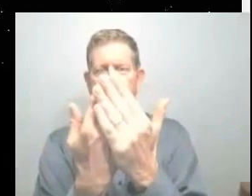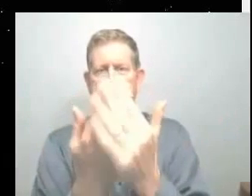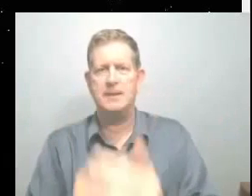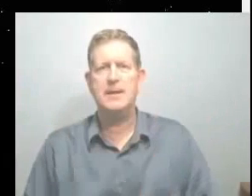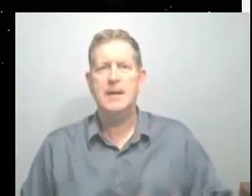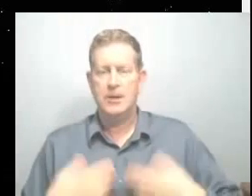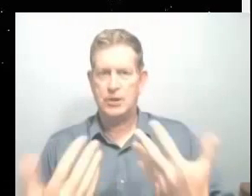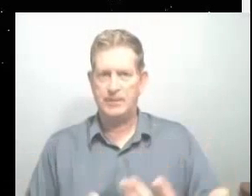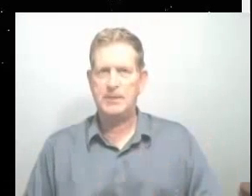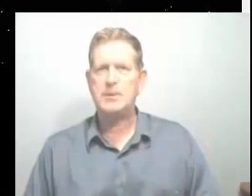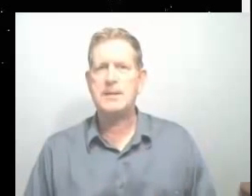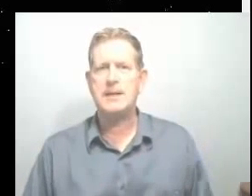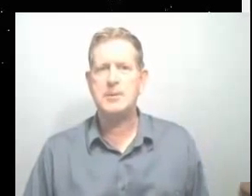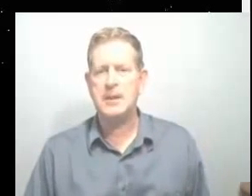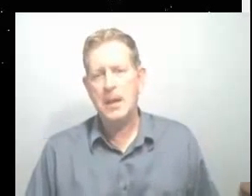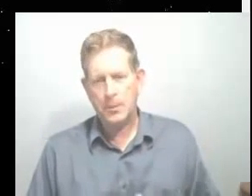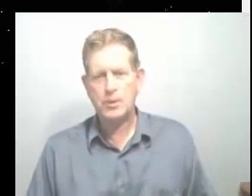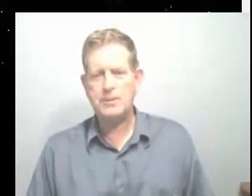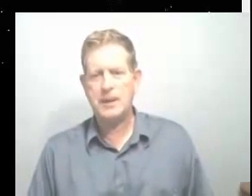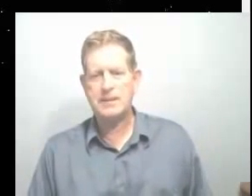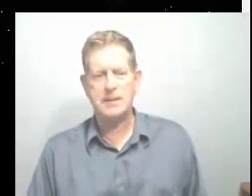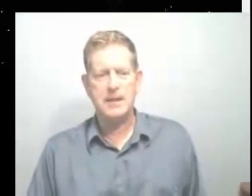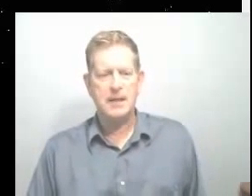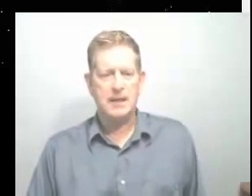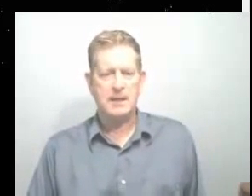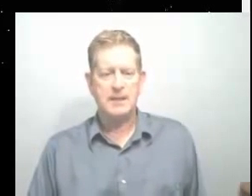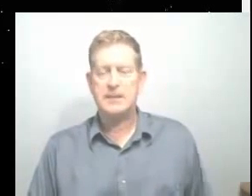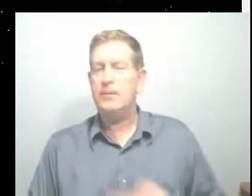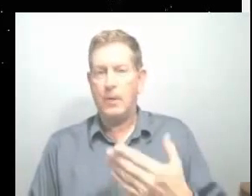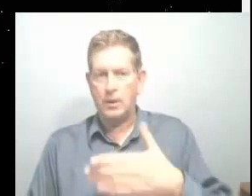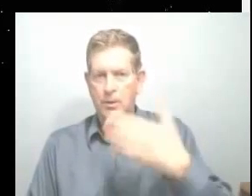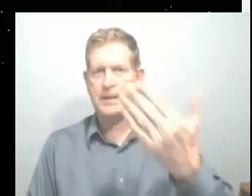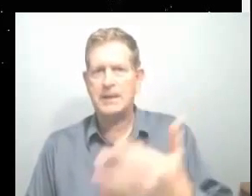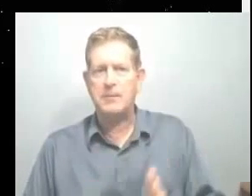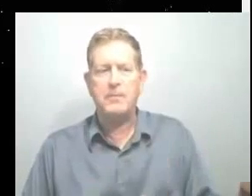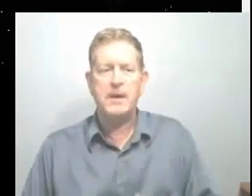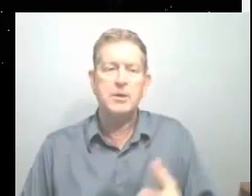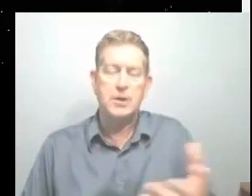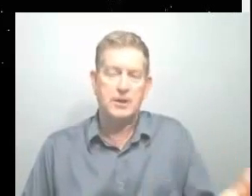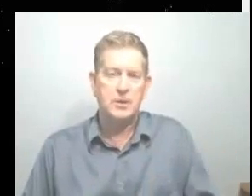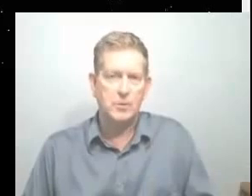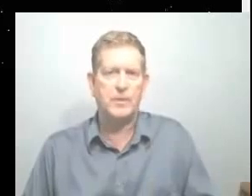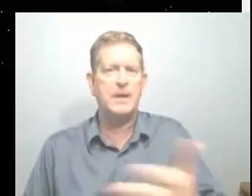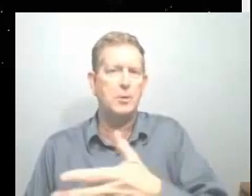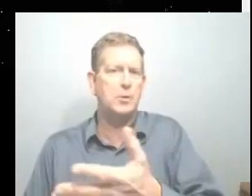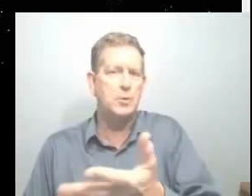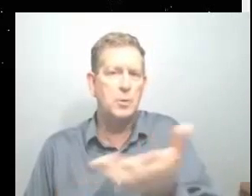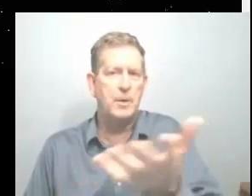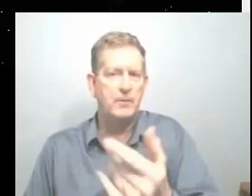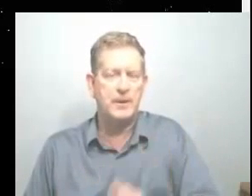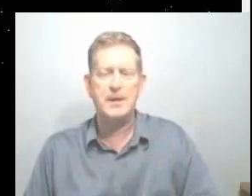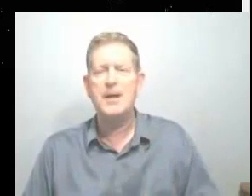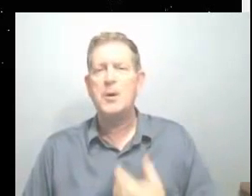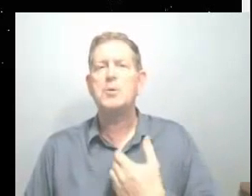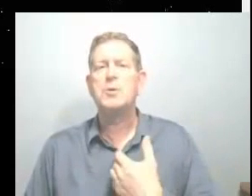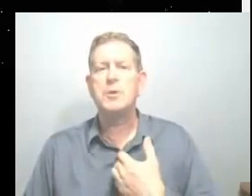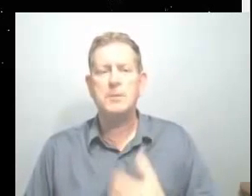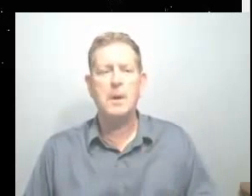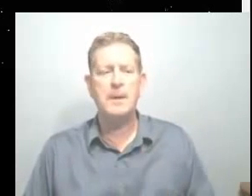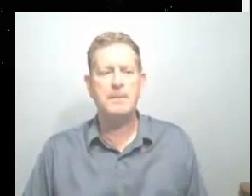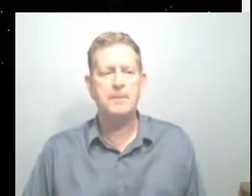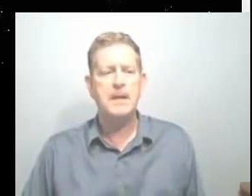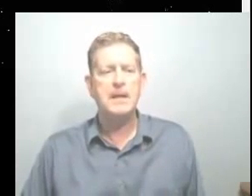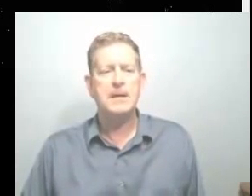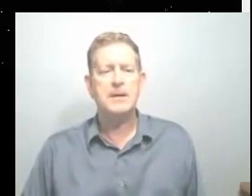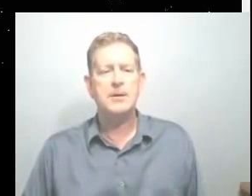fait j'habite. Hein? J'habite aux États-Unis. Prochaine partie. Ici, encore quelques faits. Certains sont vrais, d'autres ne sont pas vrais au sujet